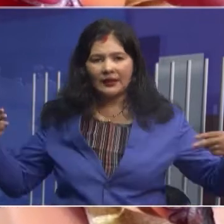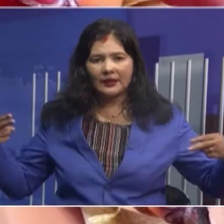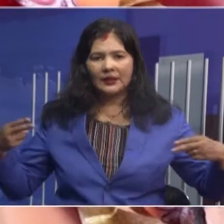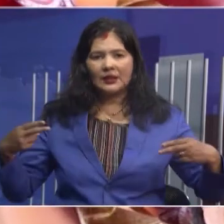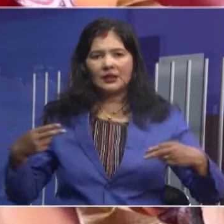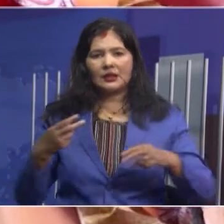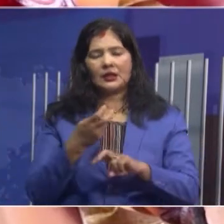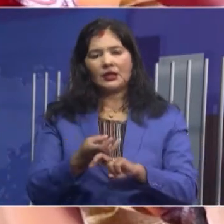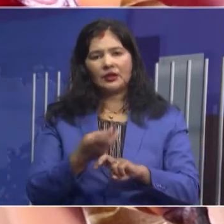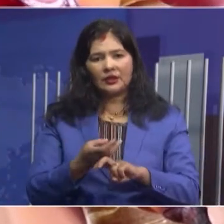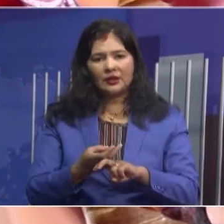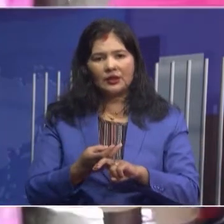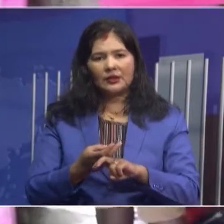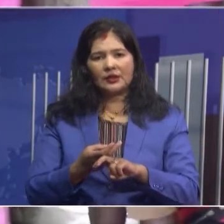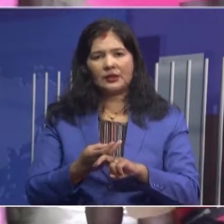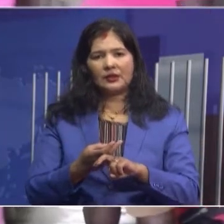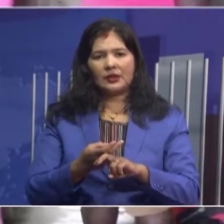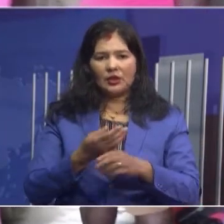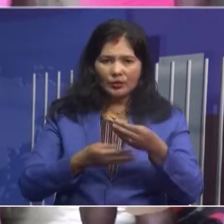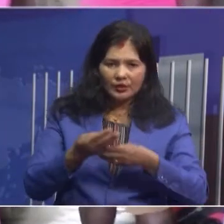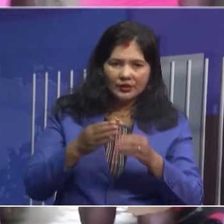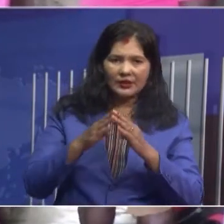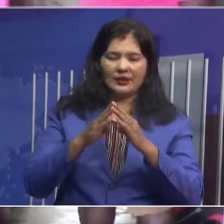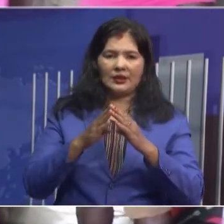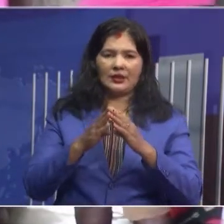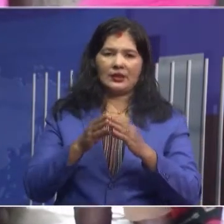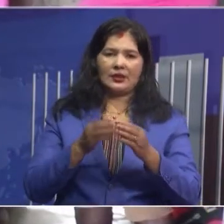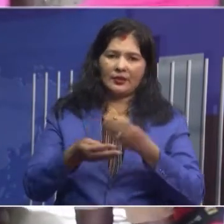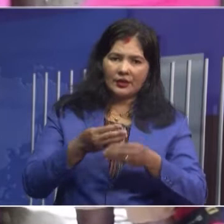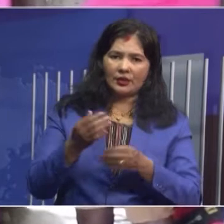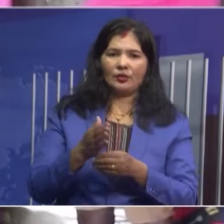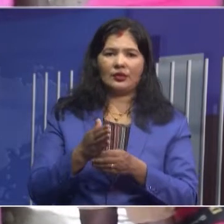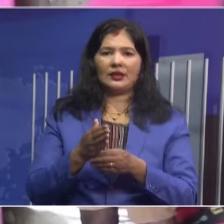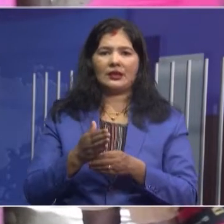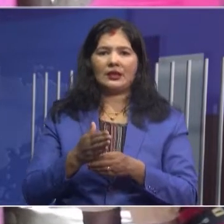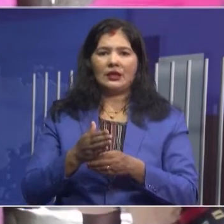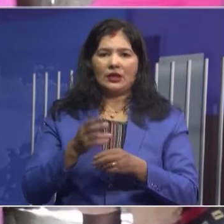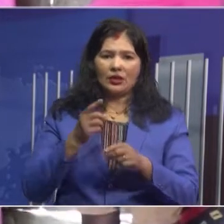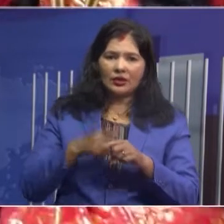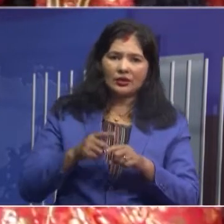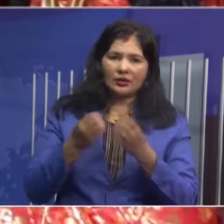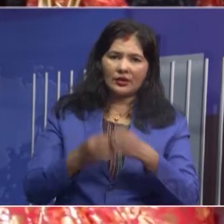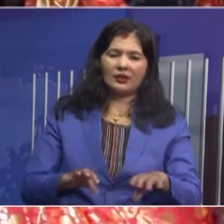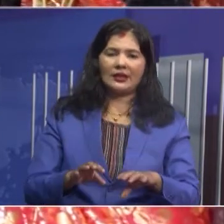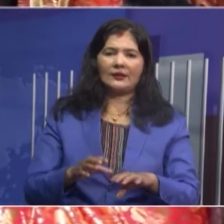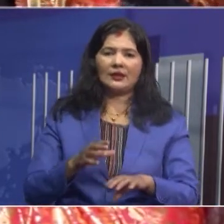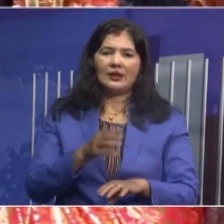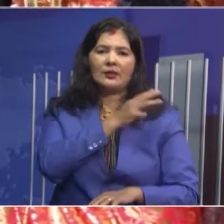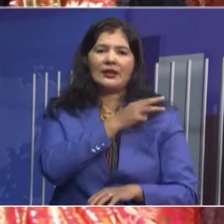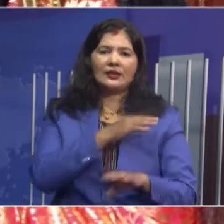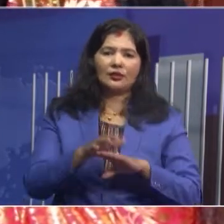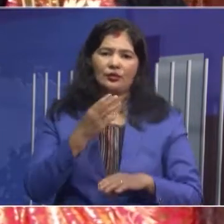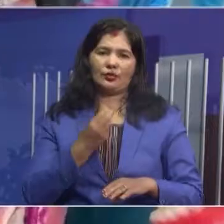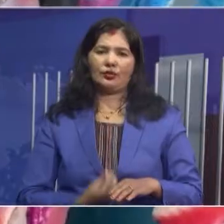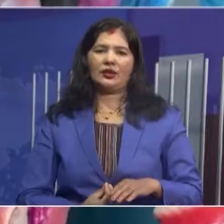कठिन परिश्रमबाट मूर्ति बनाएको मूर्ति बिक्री नहुँदा लगानी र परिश्रम समेत खेर जाने भएको कालीगढहरूको दुखेसो छ।